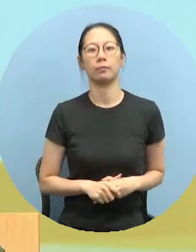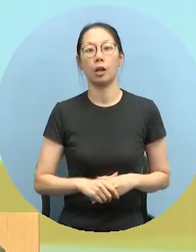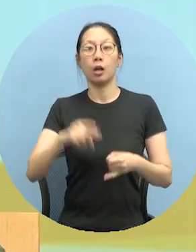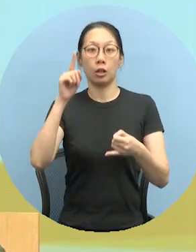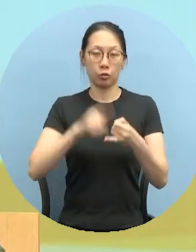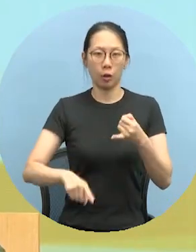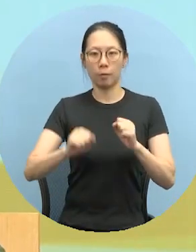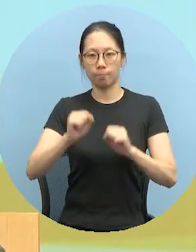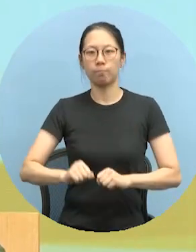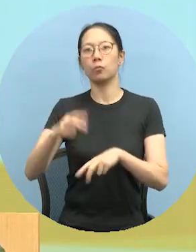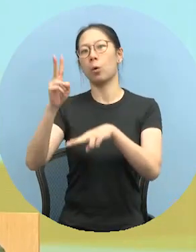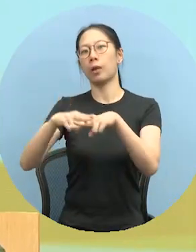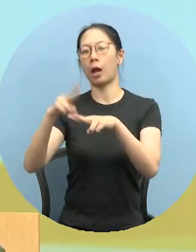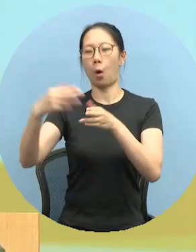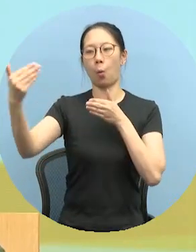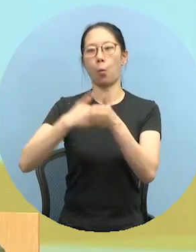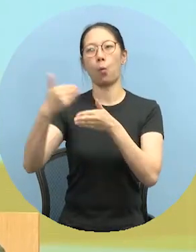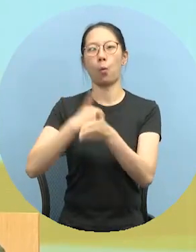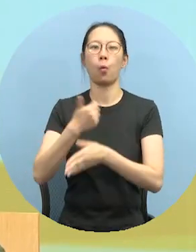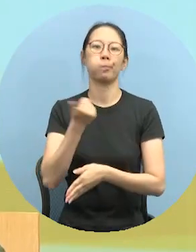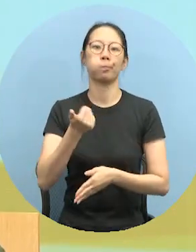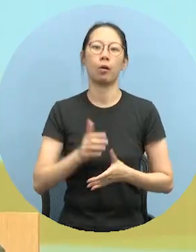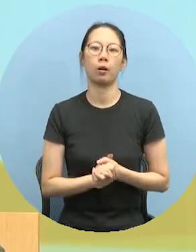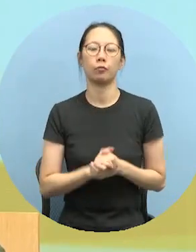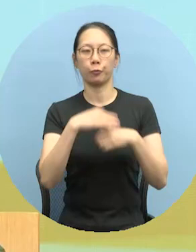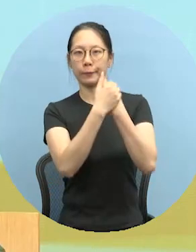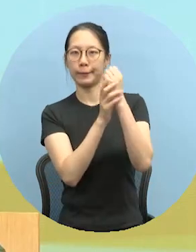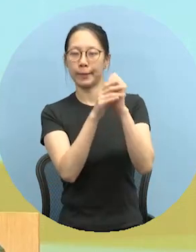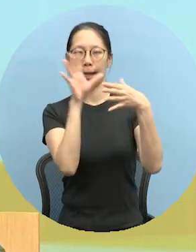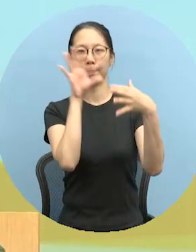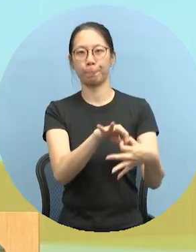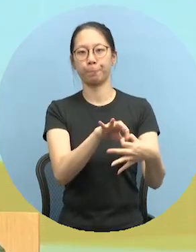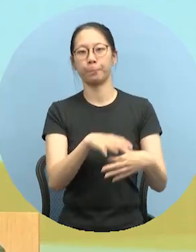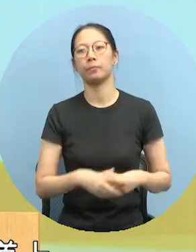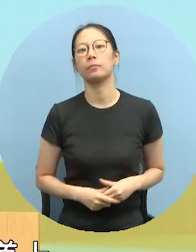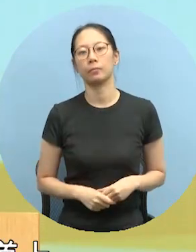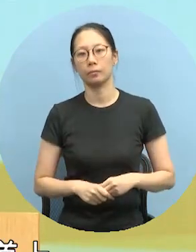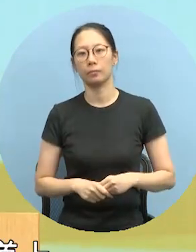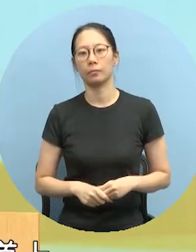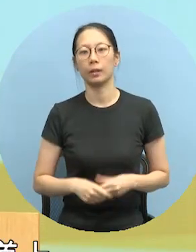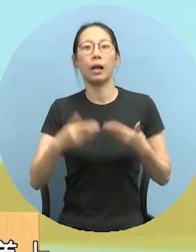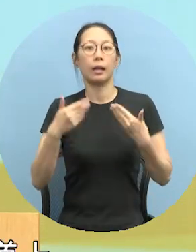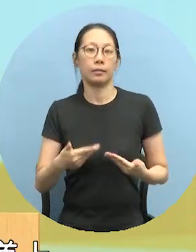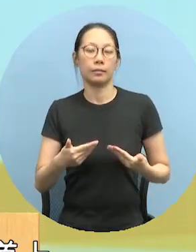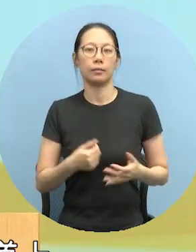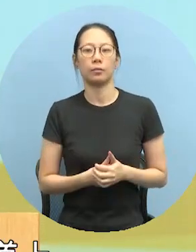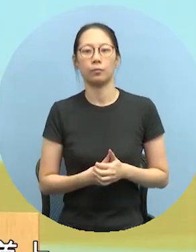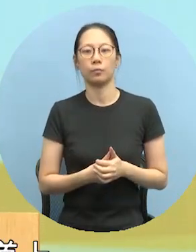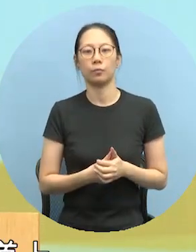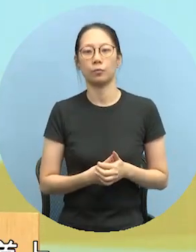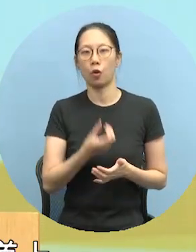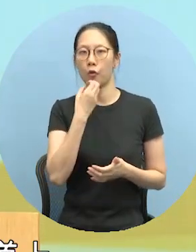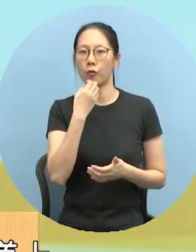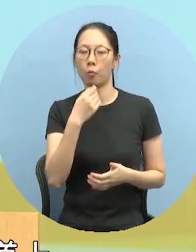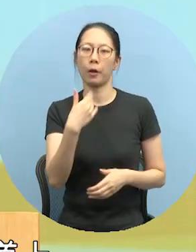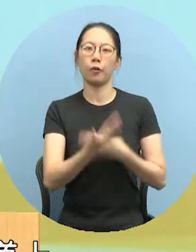後和內地全面通關，和世界全面接軌。現在我們已經走